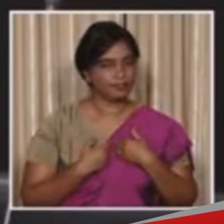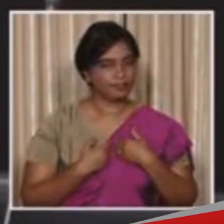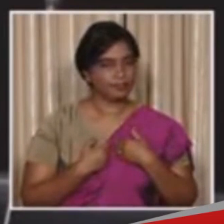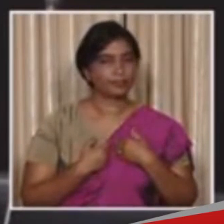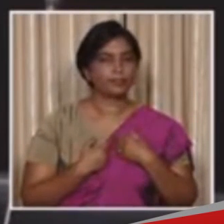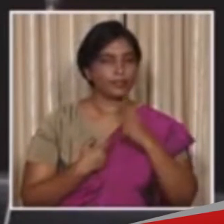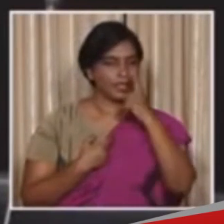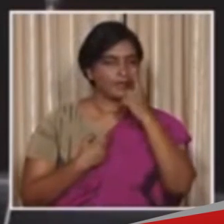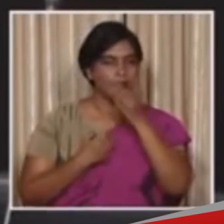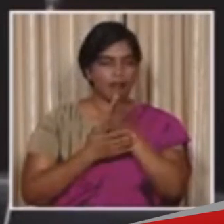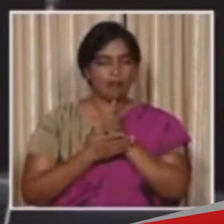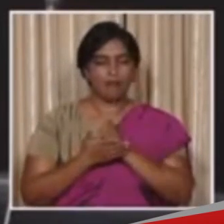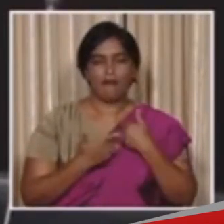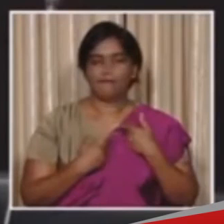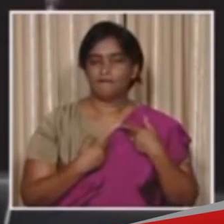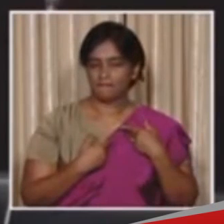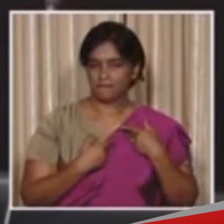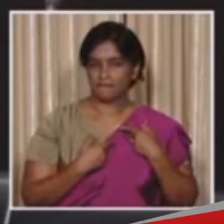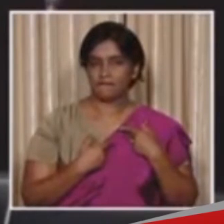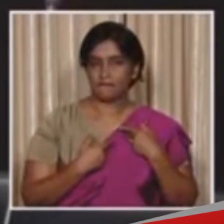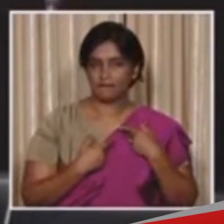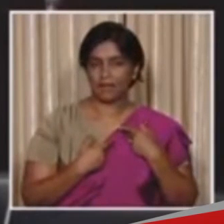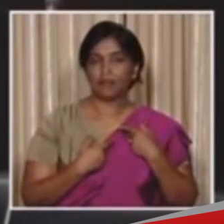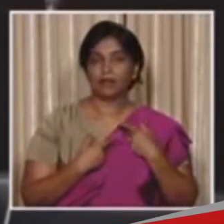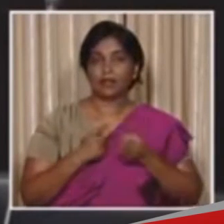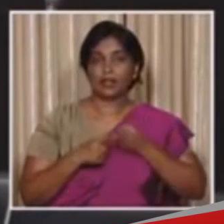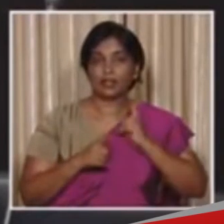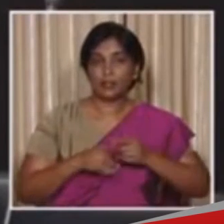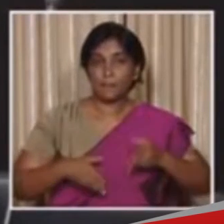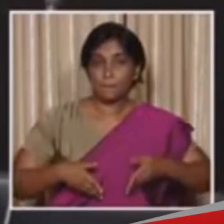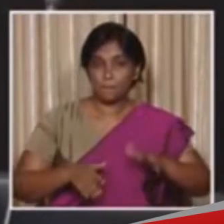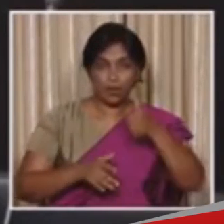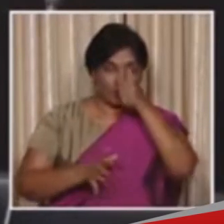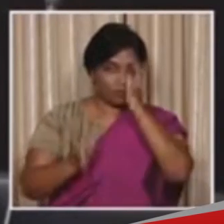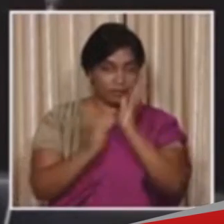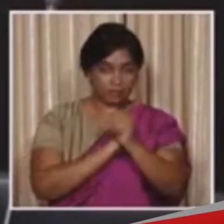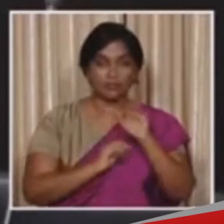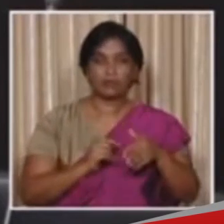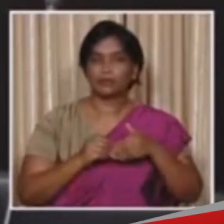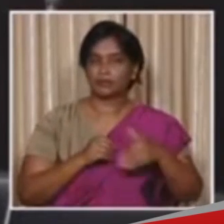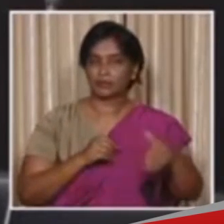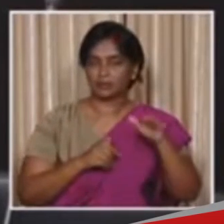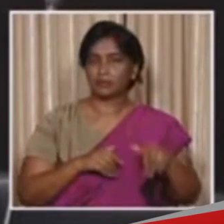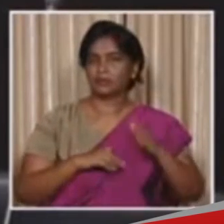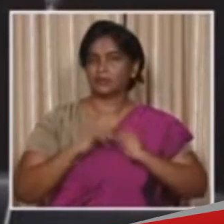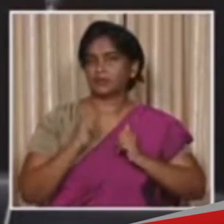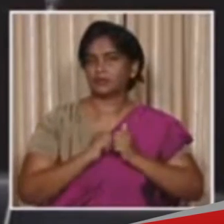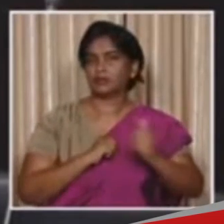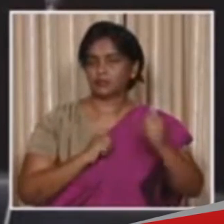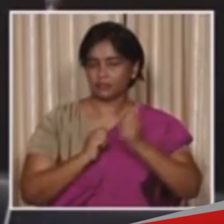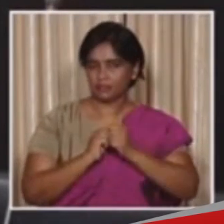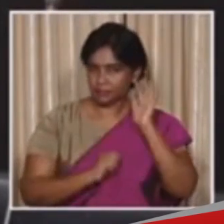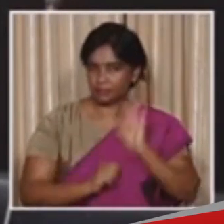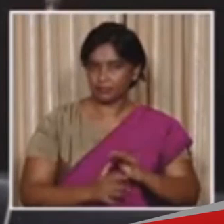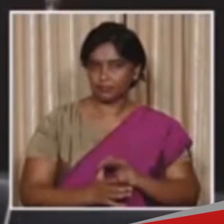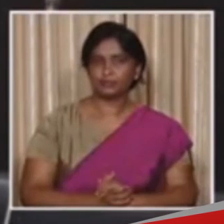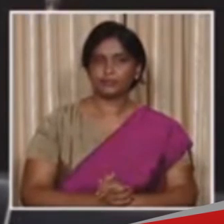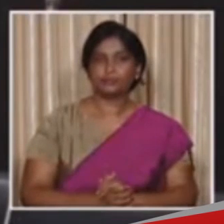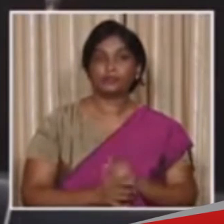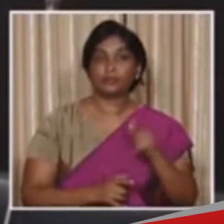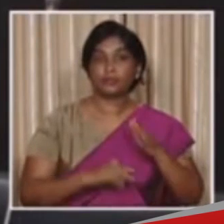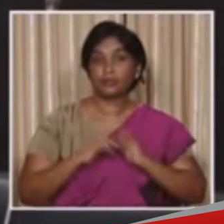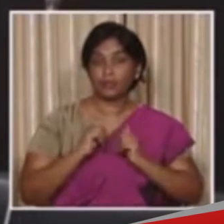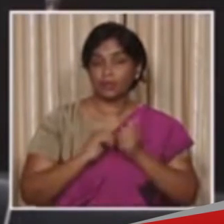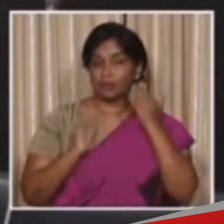තව එක කොටසක් තිබෙනවා අධිවේගී මාර්ගයේ හොරකම් සම්බන්ධයෙන් මේ වන විට මේ ක්‍රියාමාර්ග අරන් තිබෙනවා මේ